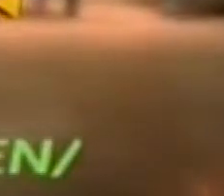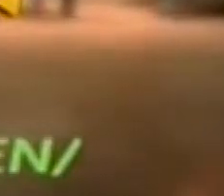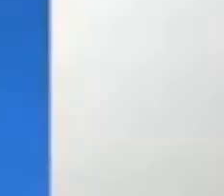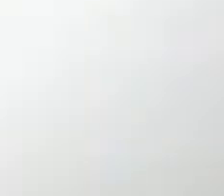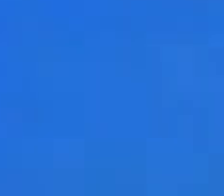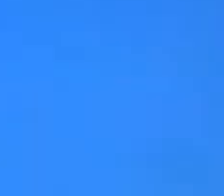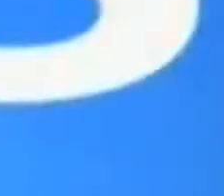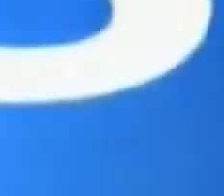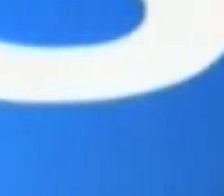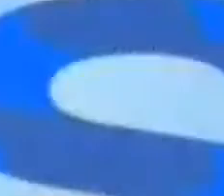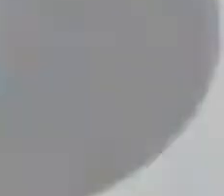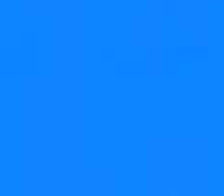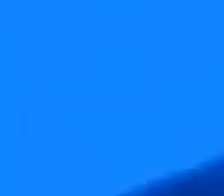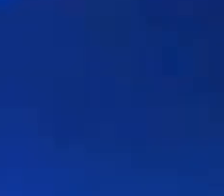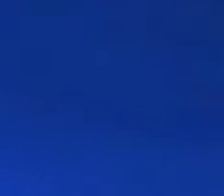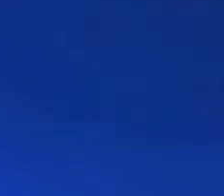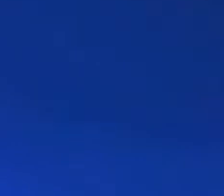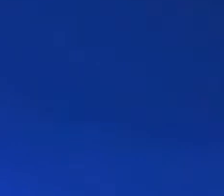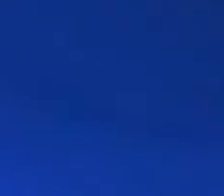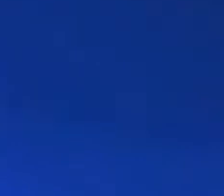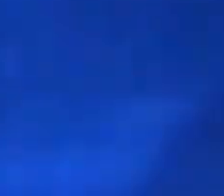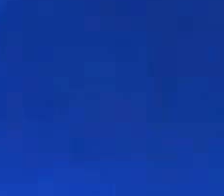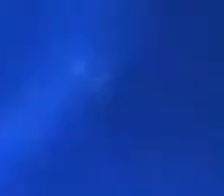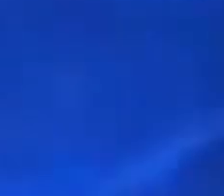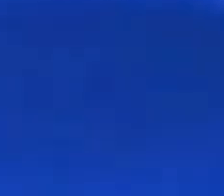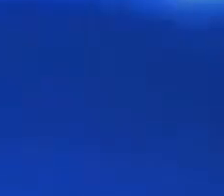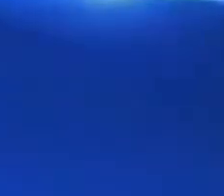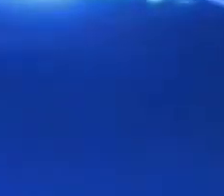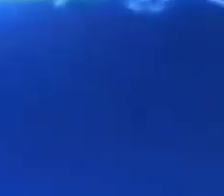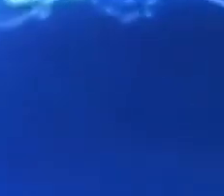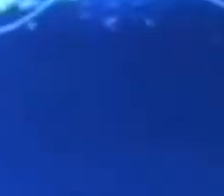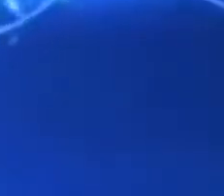KTN. This is KTN News.